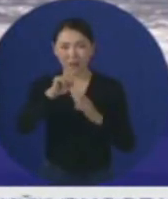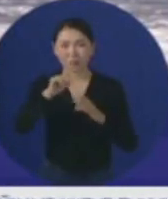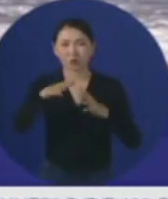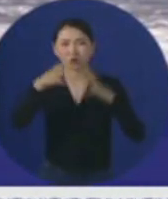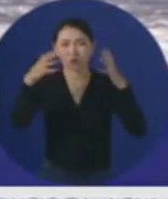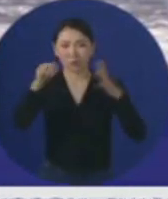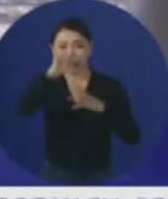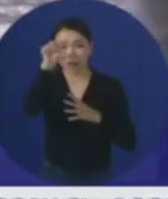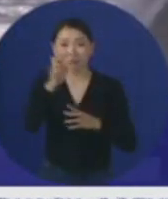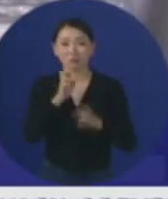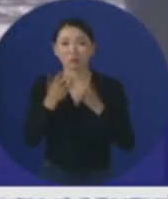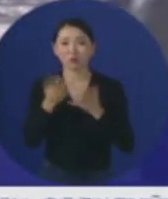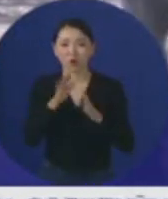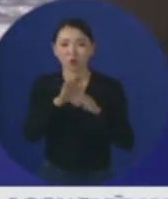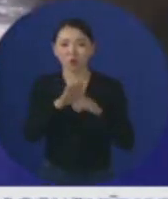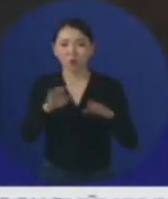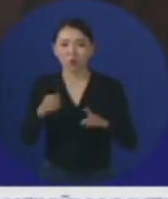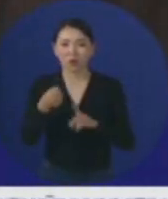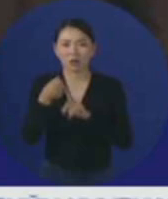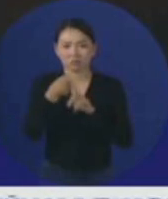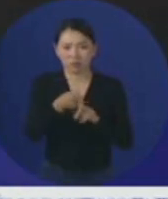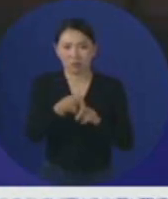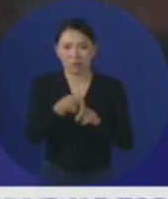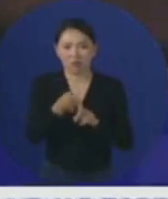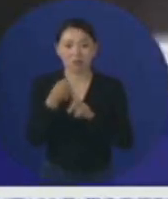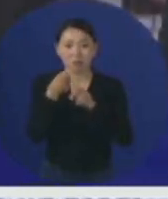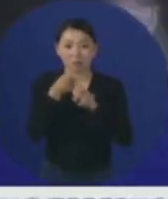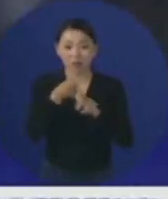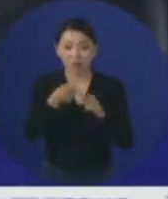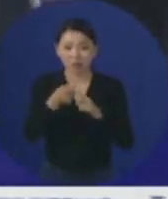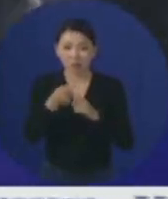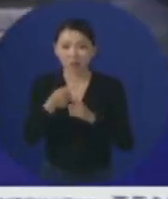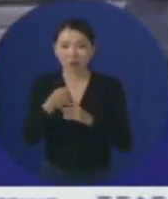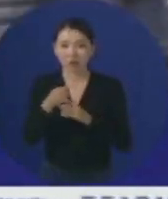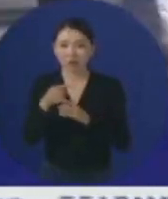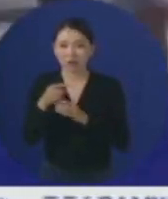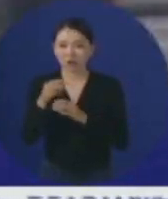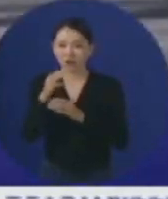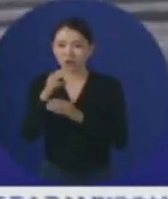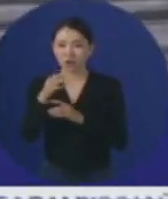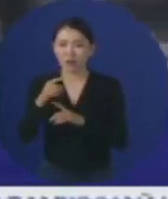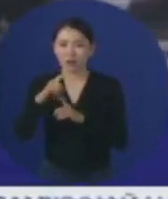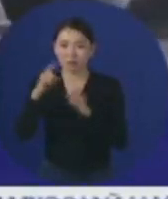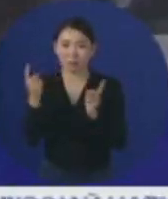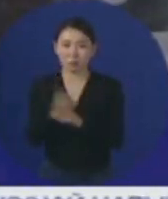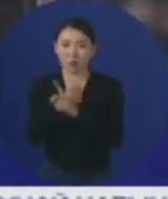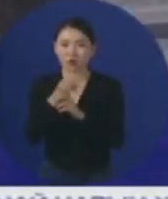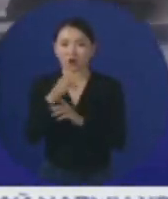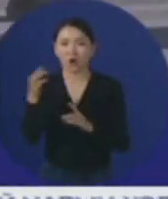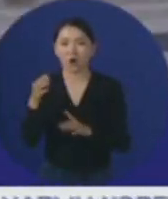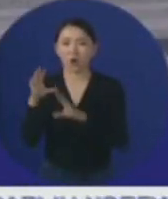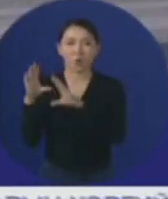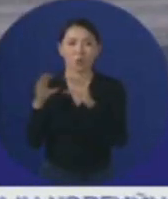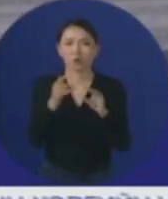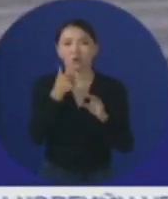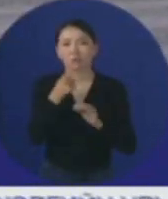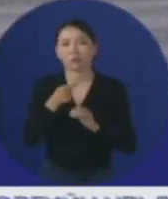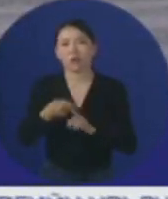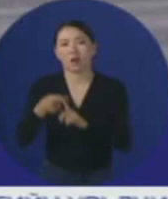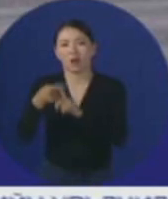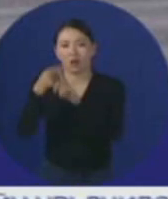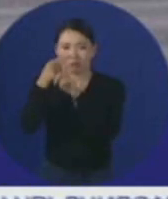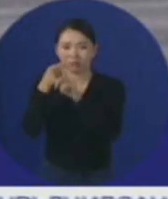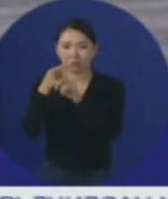татаж байгаа хэдий ч хүчирхийллийн эсрэг гэмт хэрэг буурахгүй, гэмт этгээдүүдэд оноож байгаа ялын хэмжээ ч нэмэгдэхгүй байсаар байна. Нөгөө талдаа хэрэг гарлаа